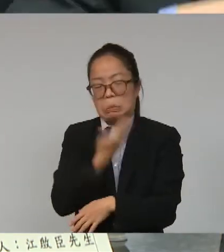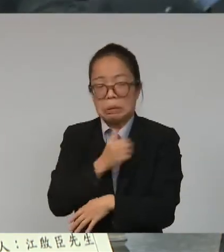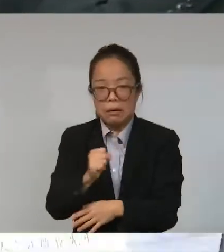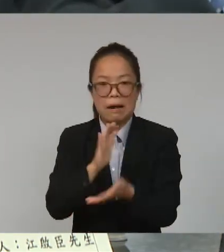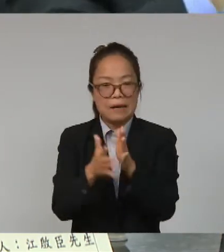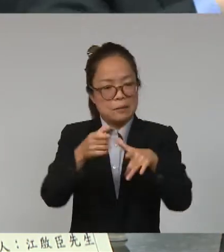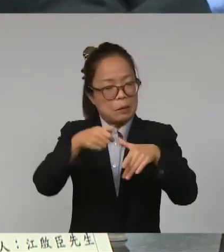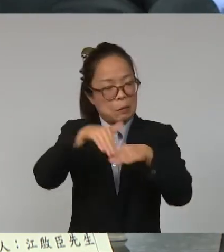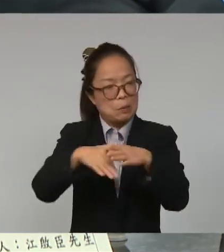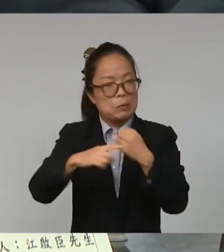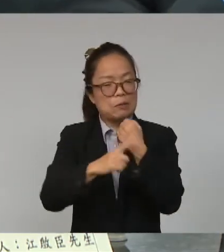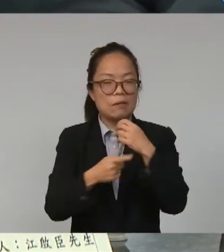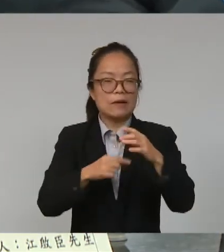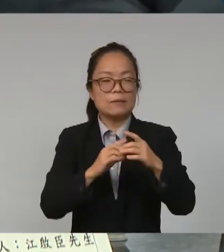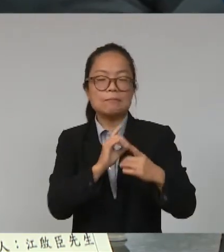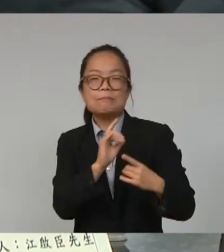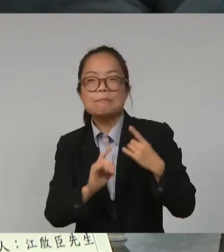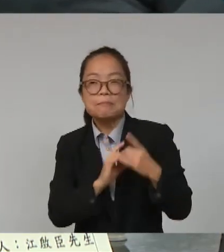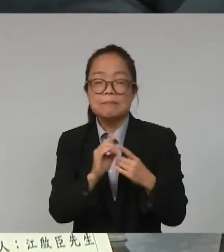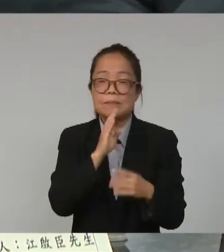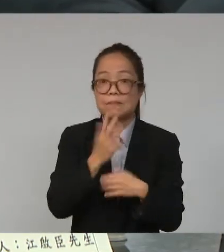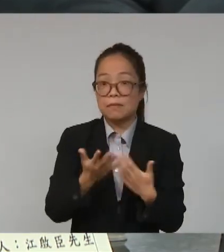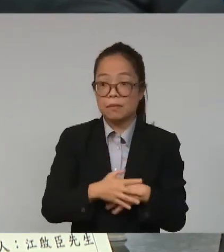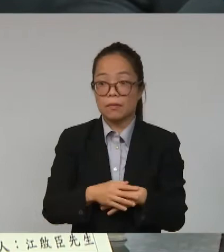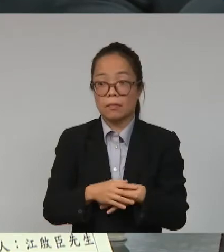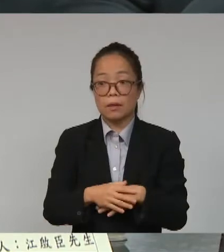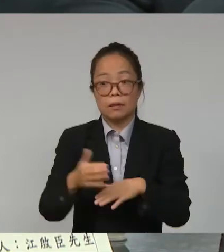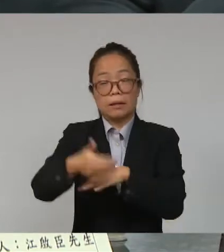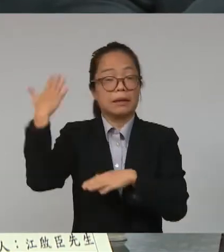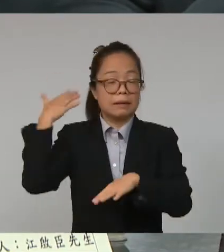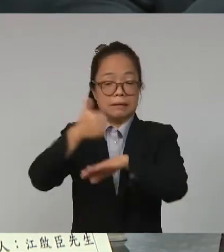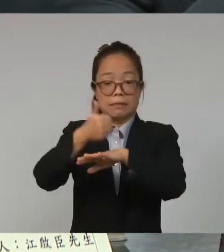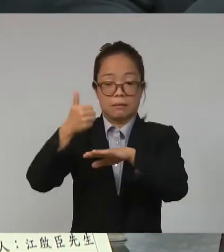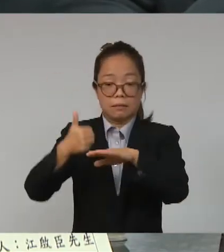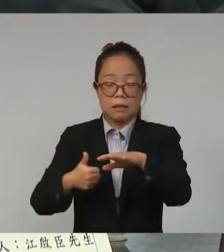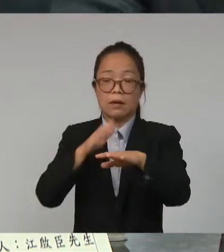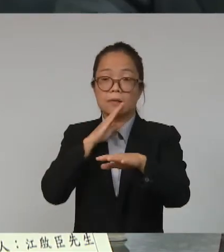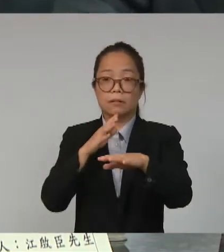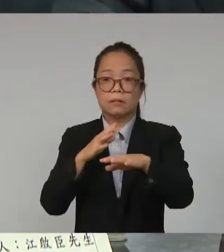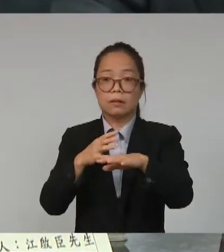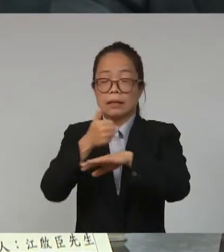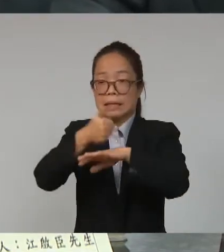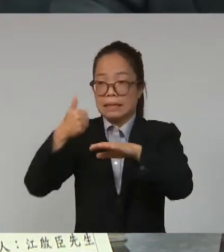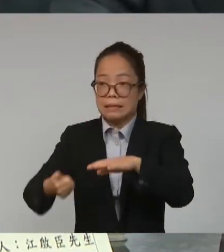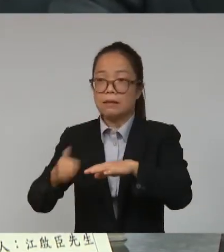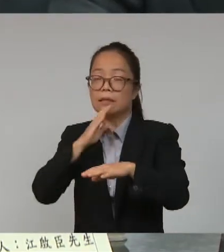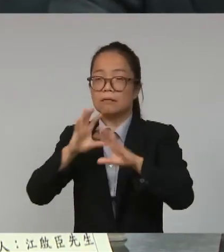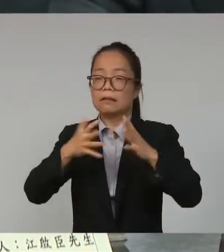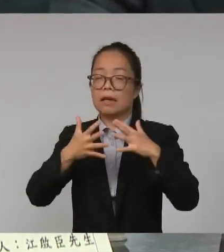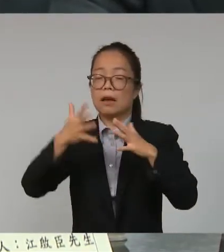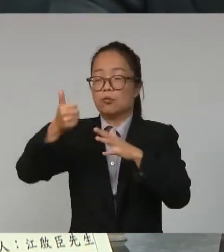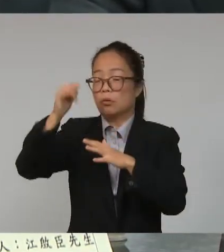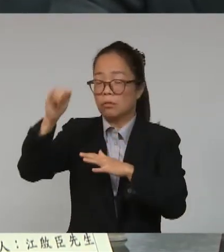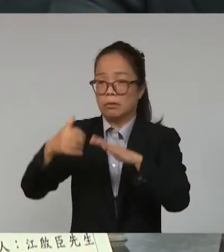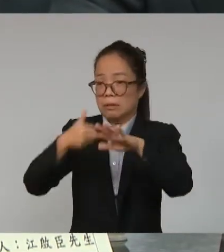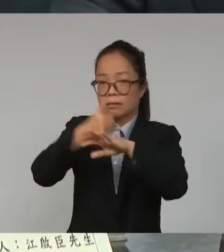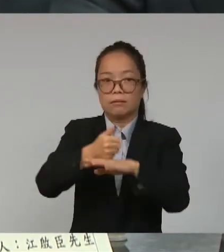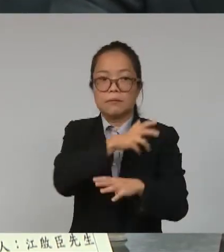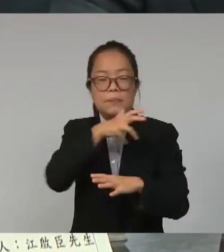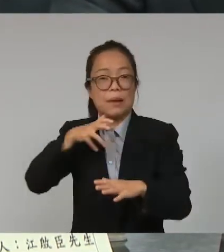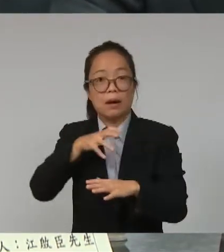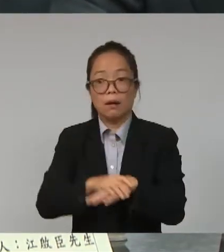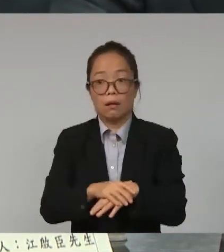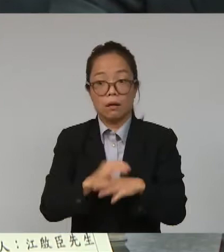具？在野的时候蔡公投，执政的时候蔡砍头吗？民进党完全执